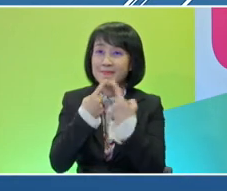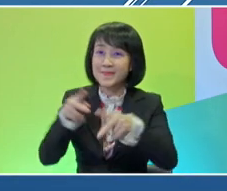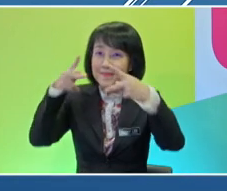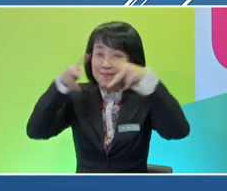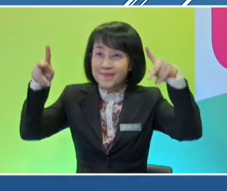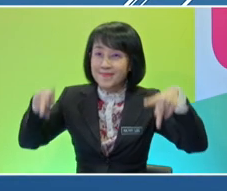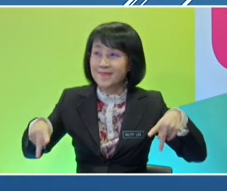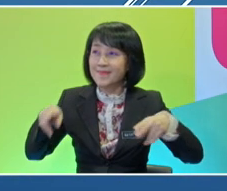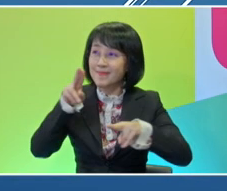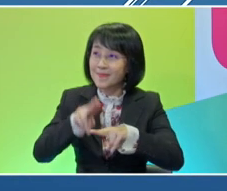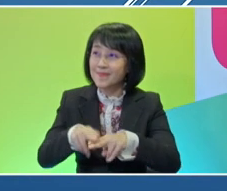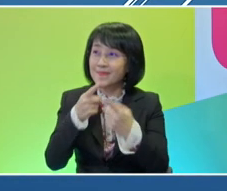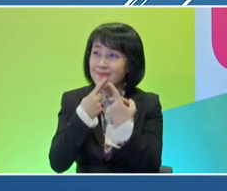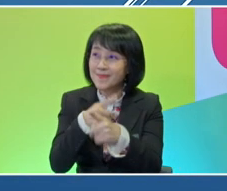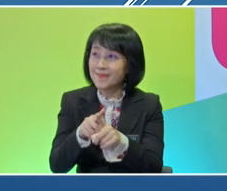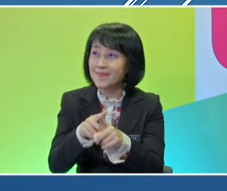sesuatu